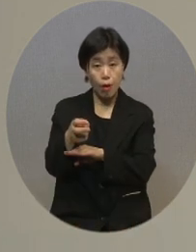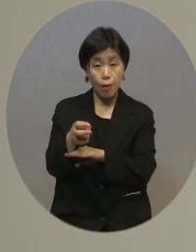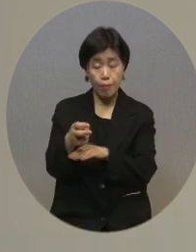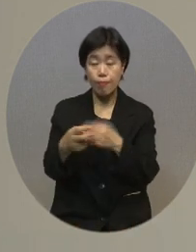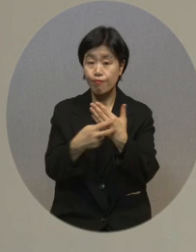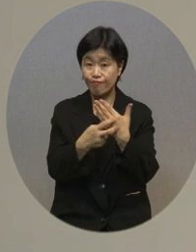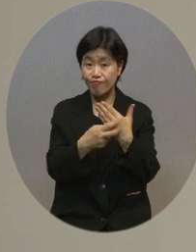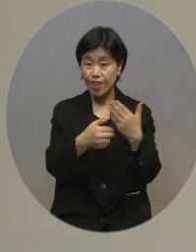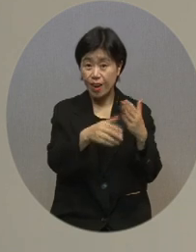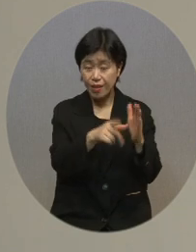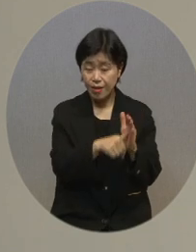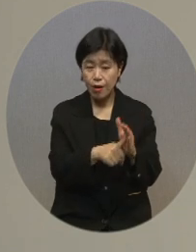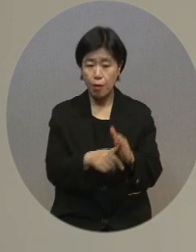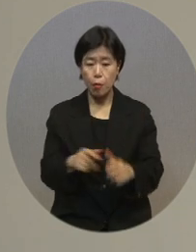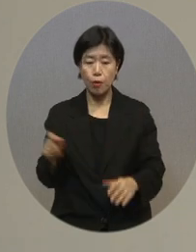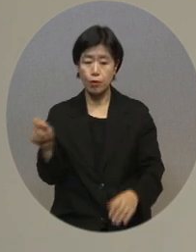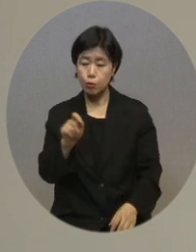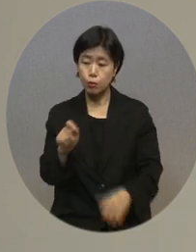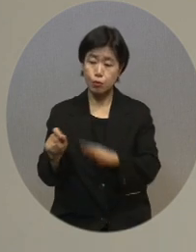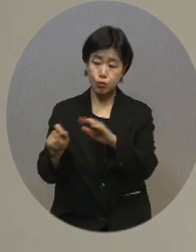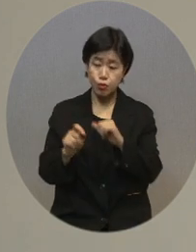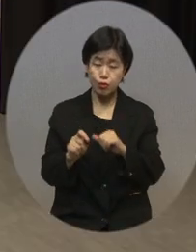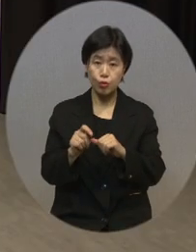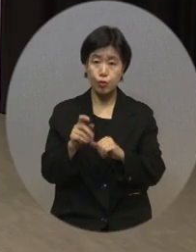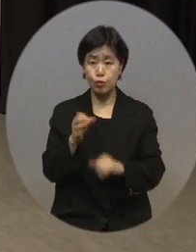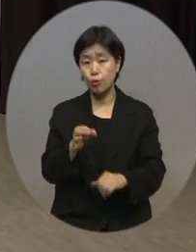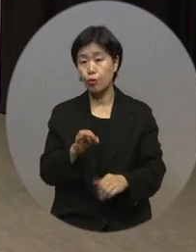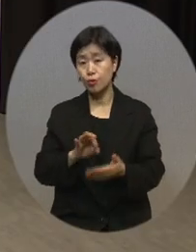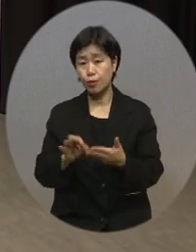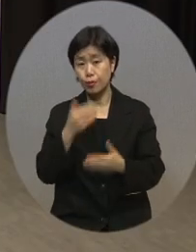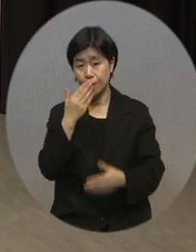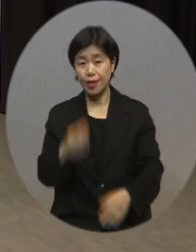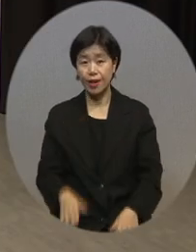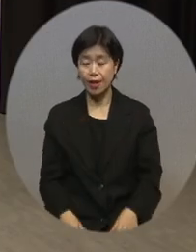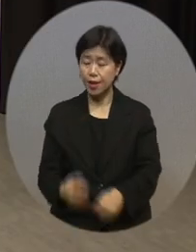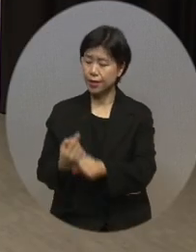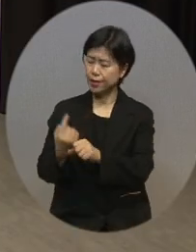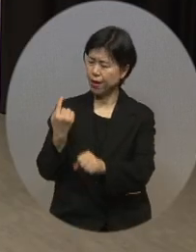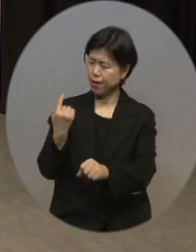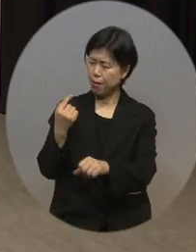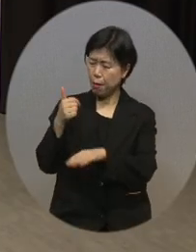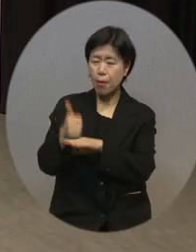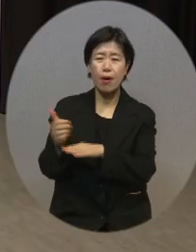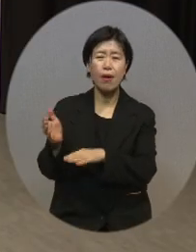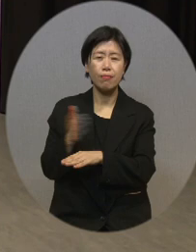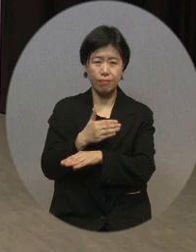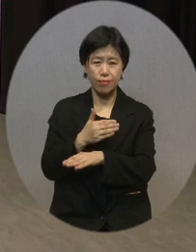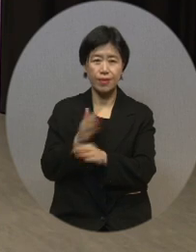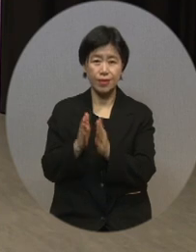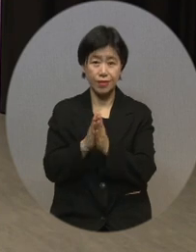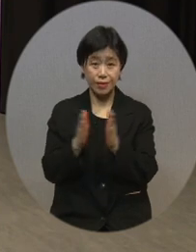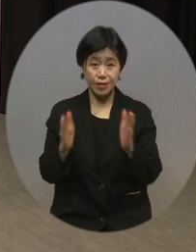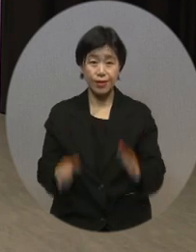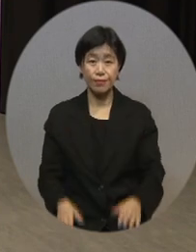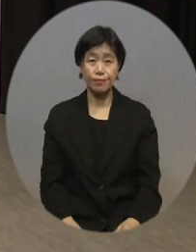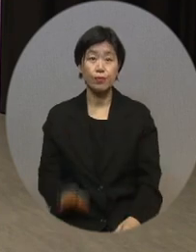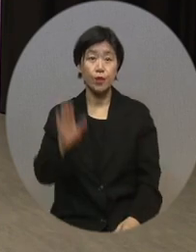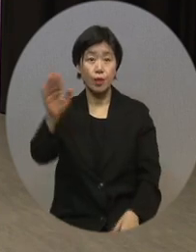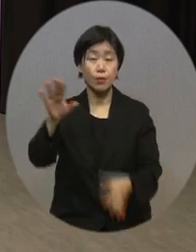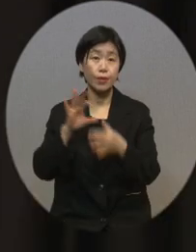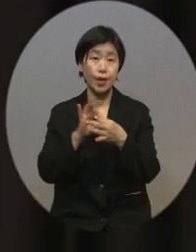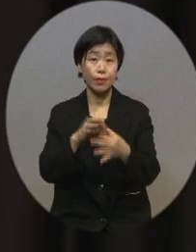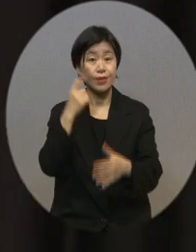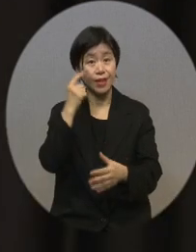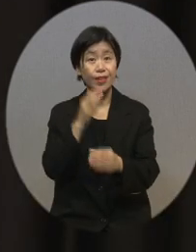쓰실 수도 있고 해서 그렇게 하고 있는데 작년 말부터 시작을 했고 계속적으로 그렇게 시행을 할